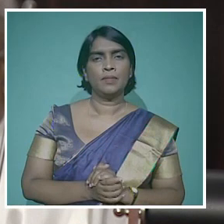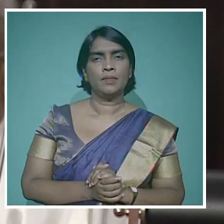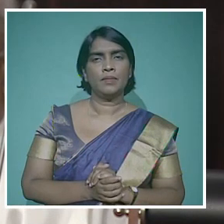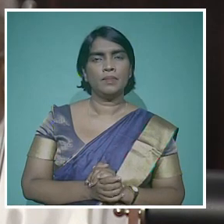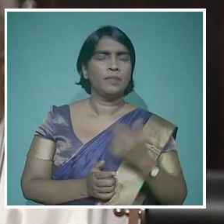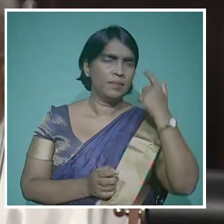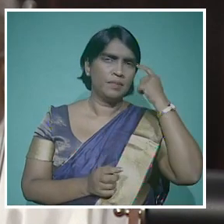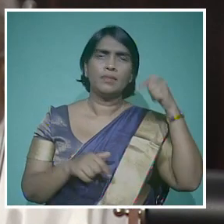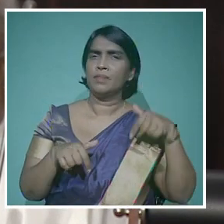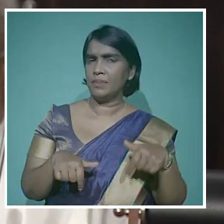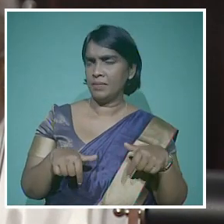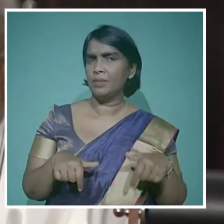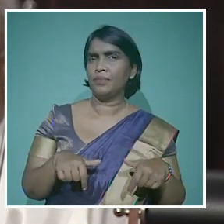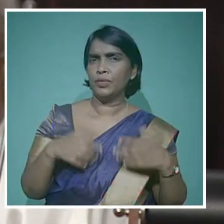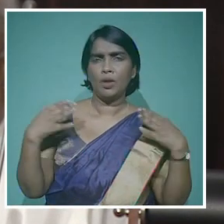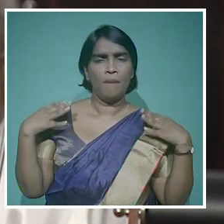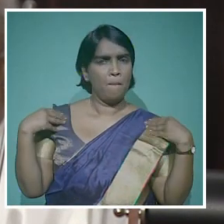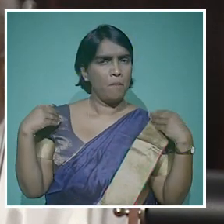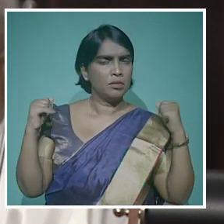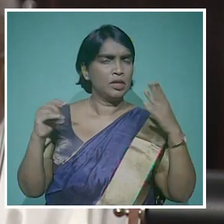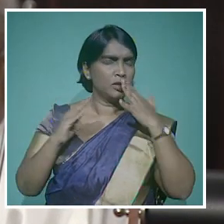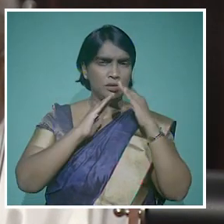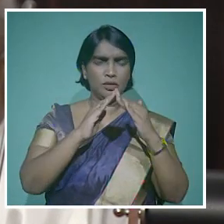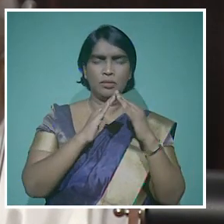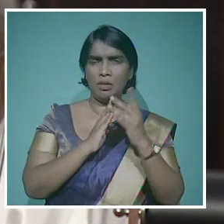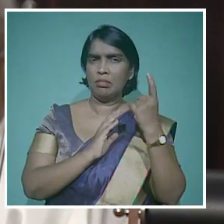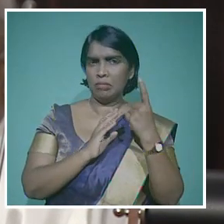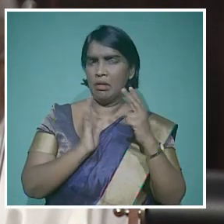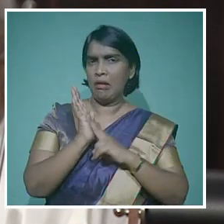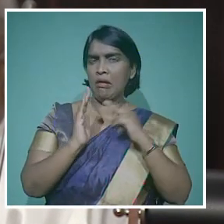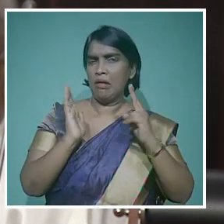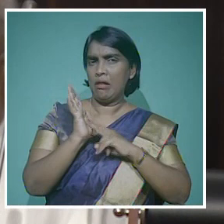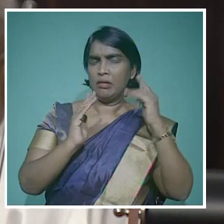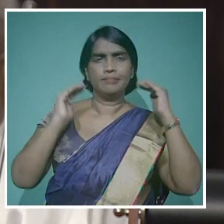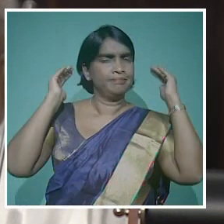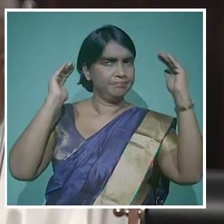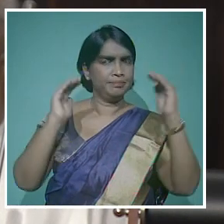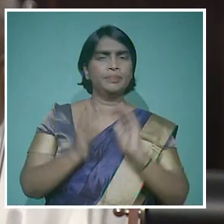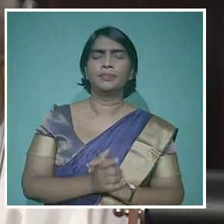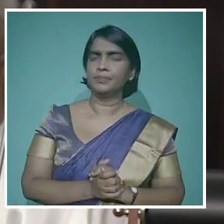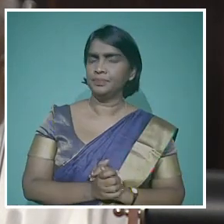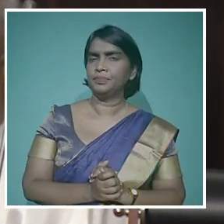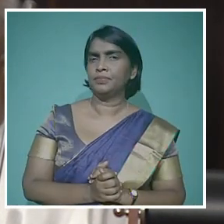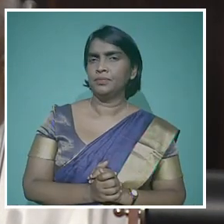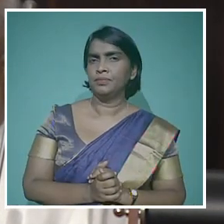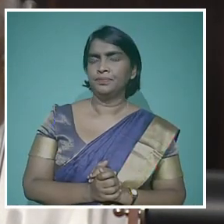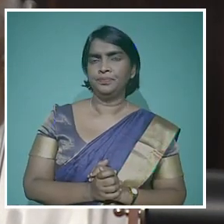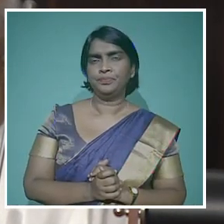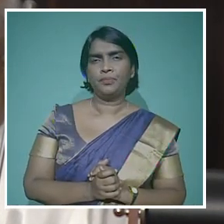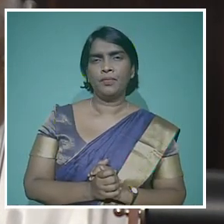හිතන්නේ දැන් පහසුකම් ඇති පාසල් 1000කට වඩා තියෙනවා ජාතික මට්ටමේ අනික් මට්ටමේ.